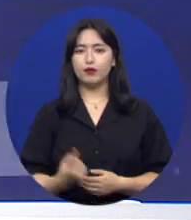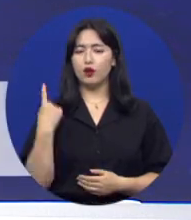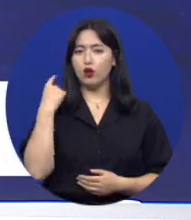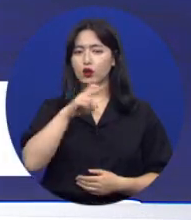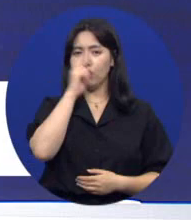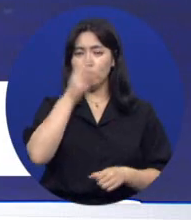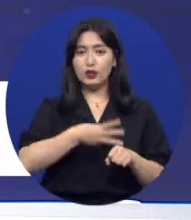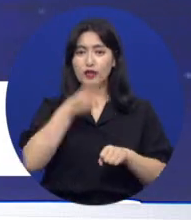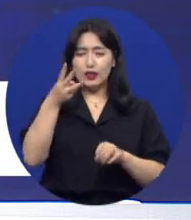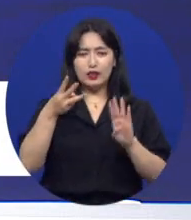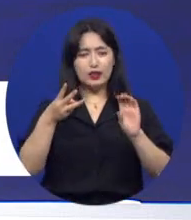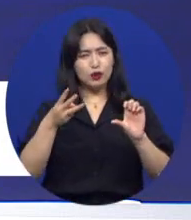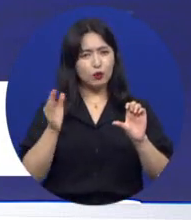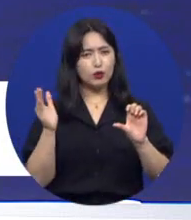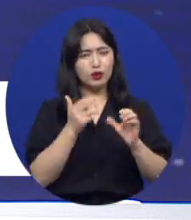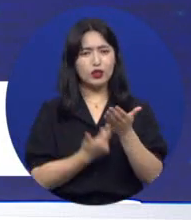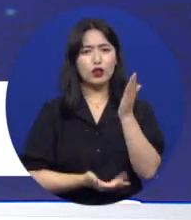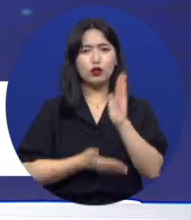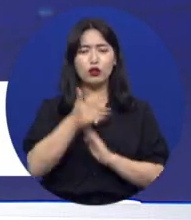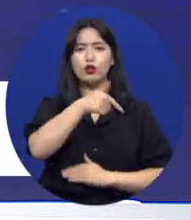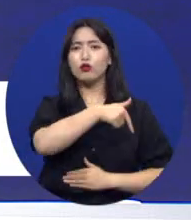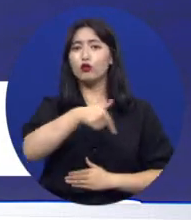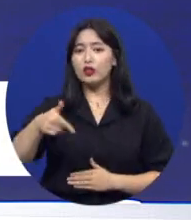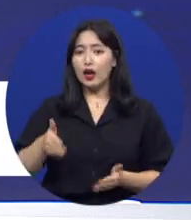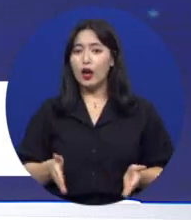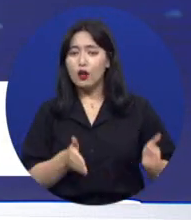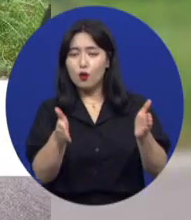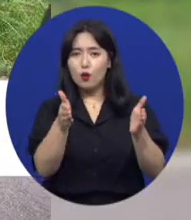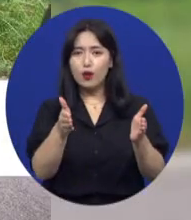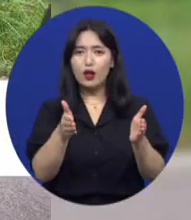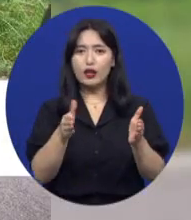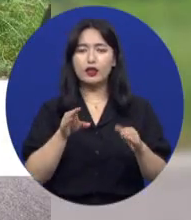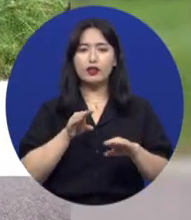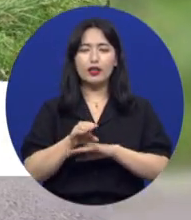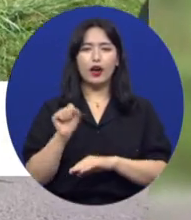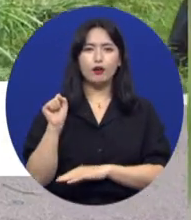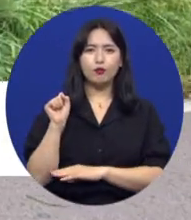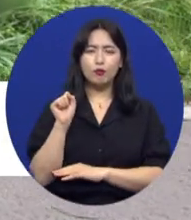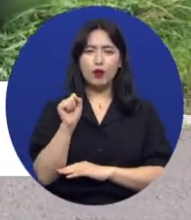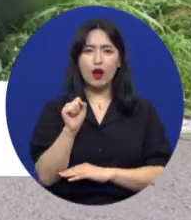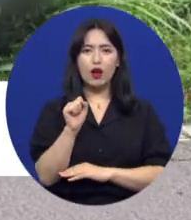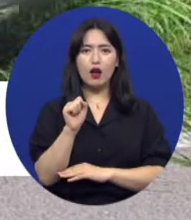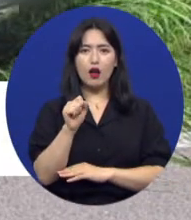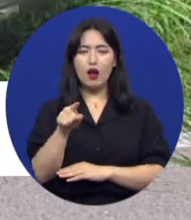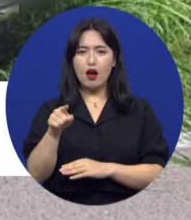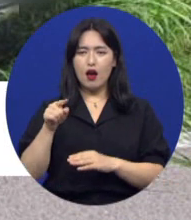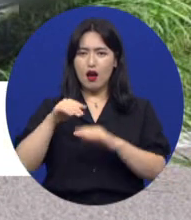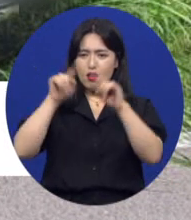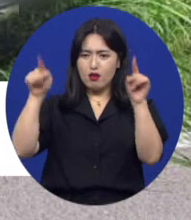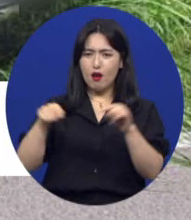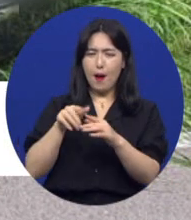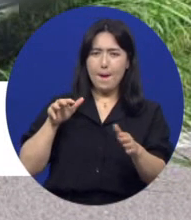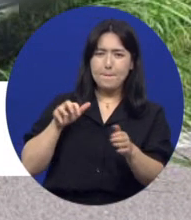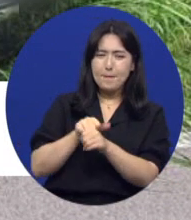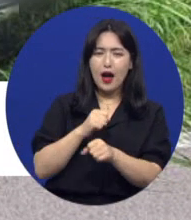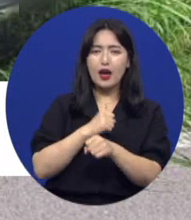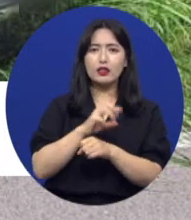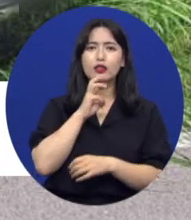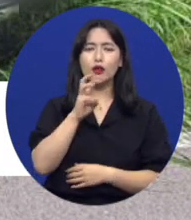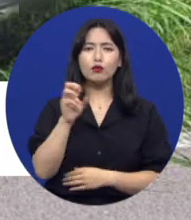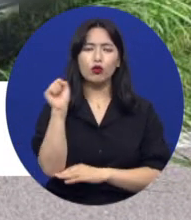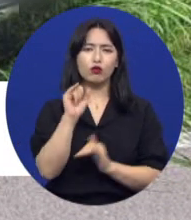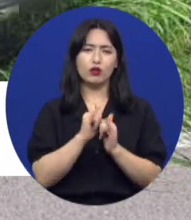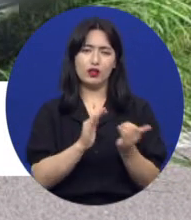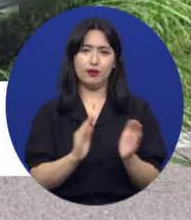어제 오후 3시 45분쯤 제주시 구좌읍 에 한 토론회에서 승용차가 길 옆 이정표를 들이받아 30대 운전자가